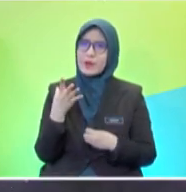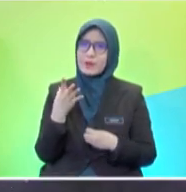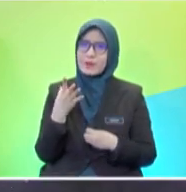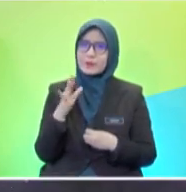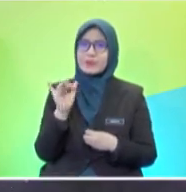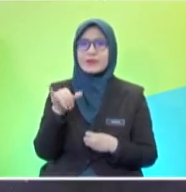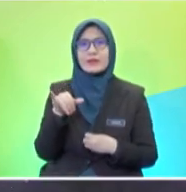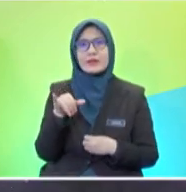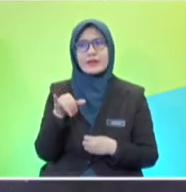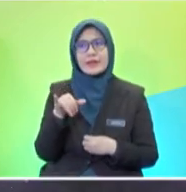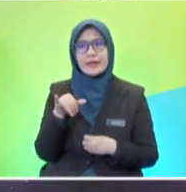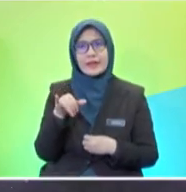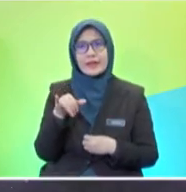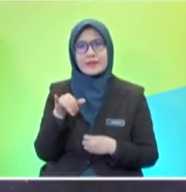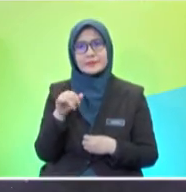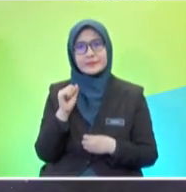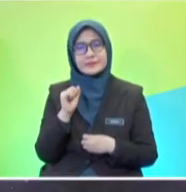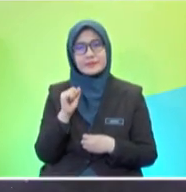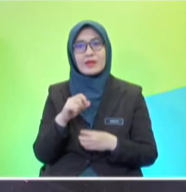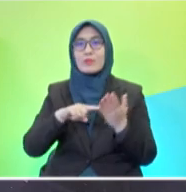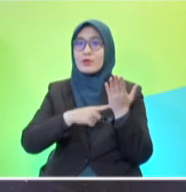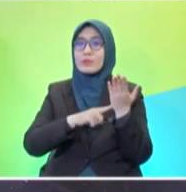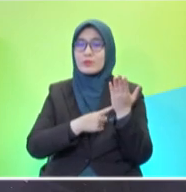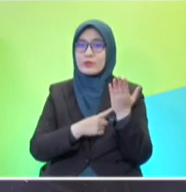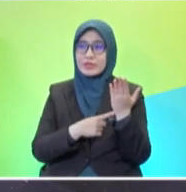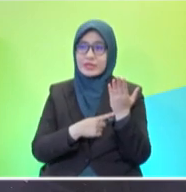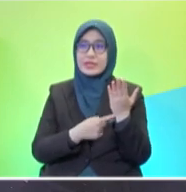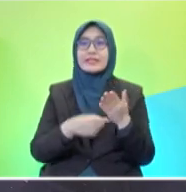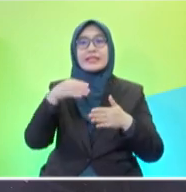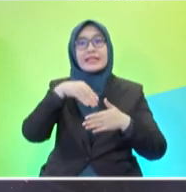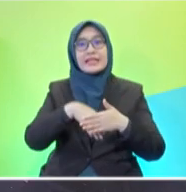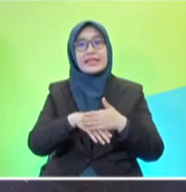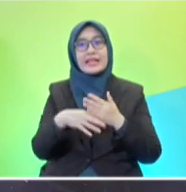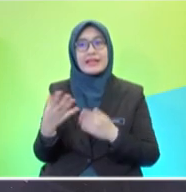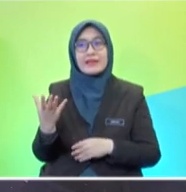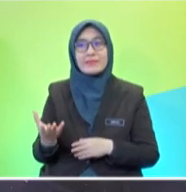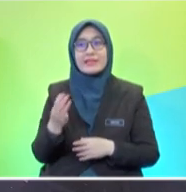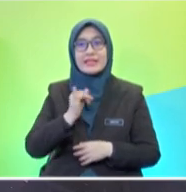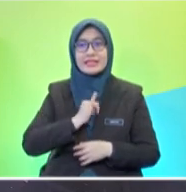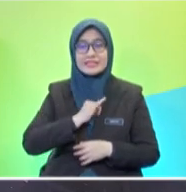di dalam pinggan yang saya punya tuh banyak kan